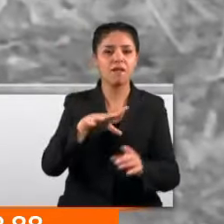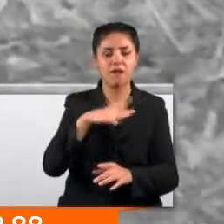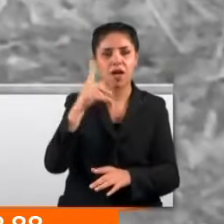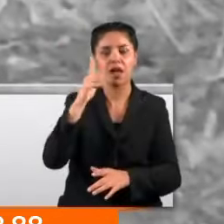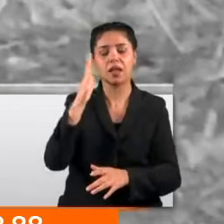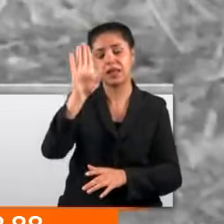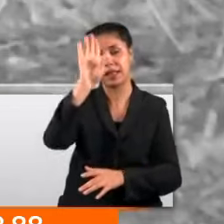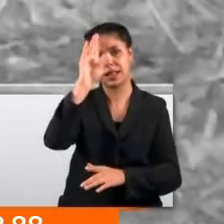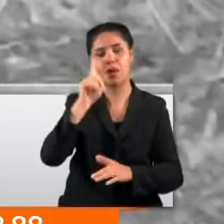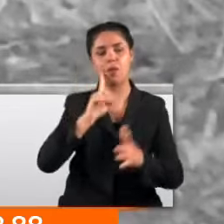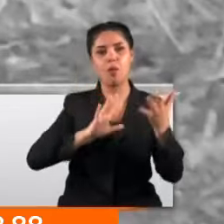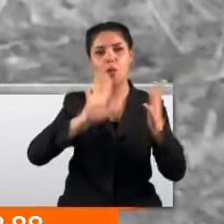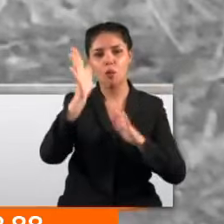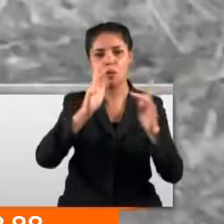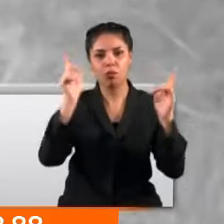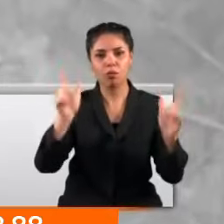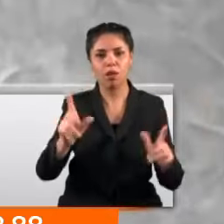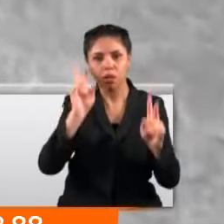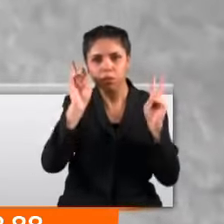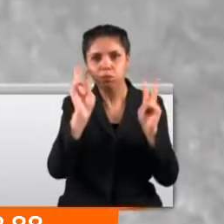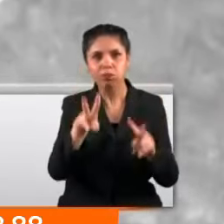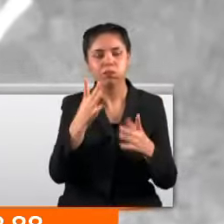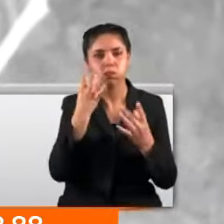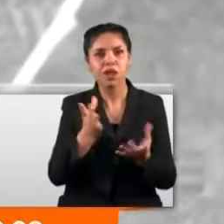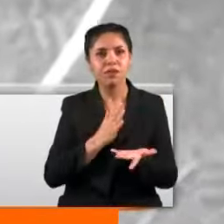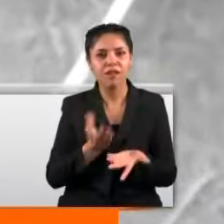ormanların birinde fotokapana takıldı.